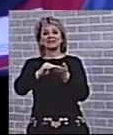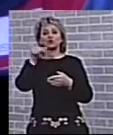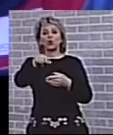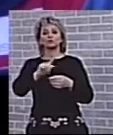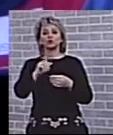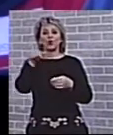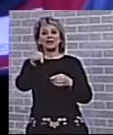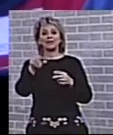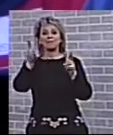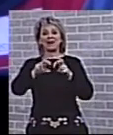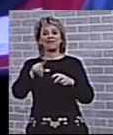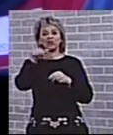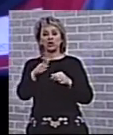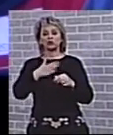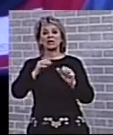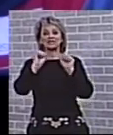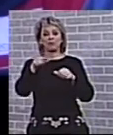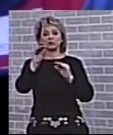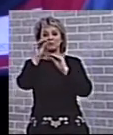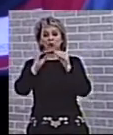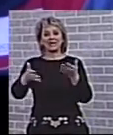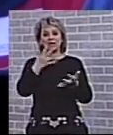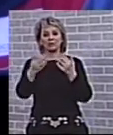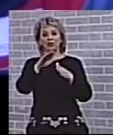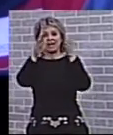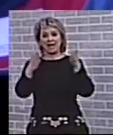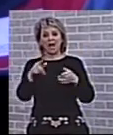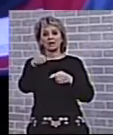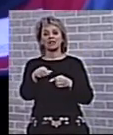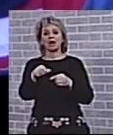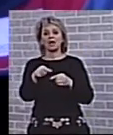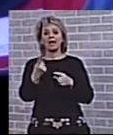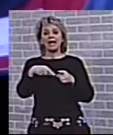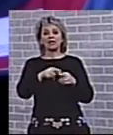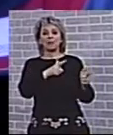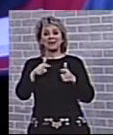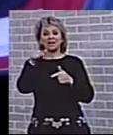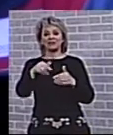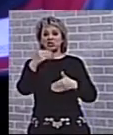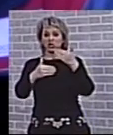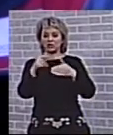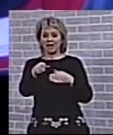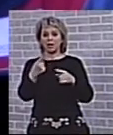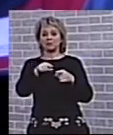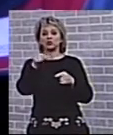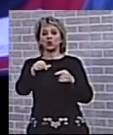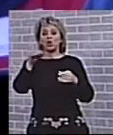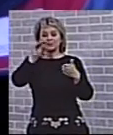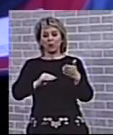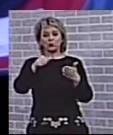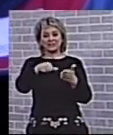чтобы именно проверить у нас способность сборки и разборки реактора. Значит, это подготовительный этап именно к